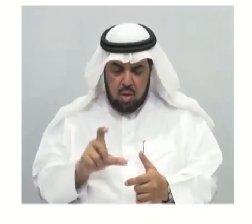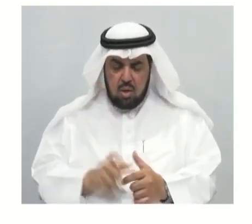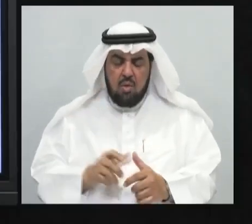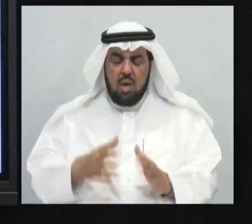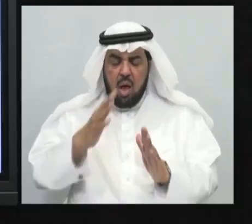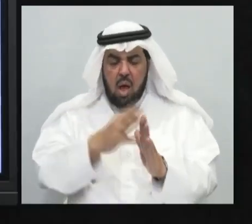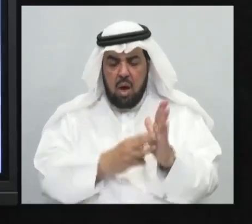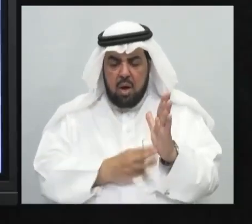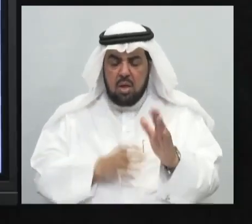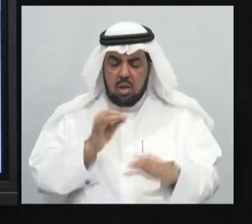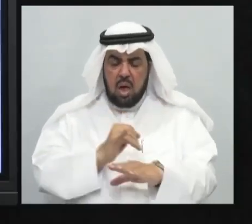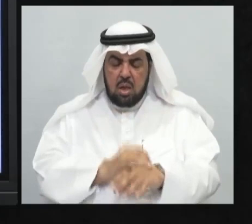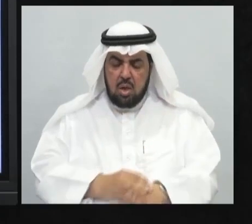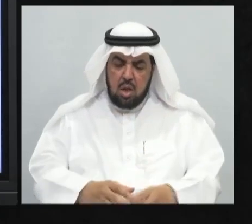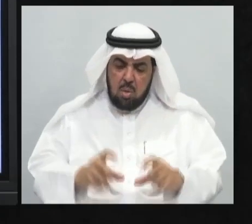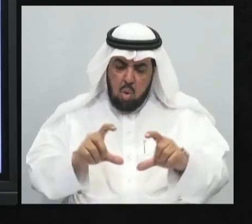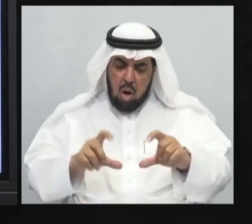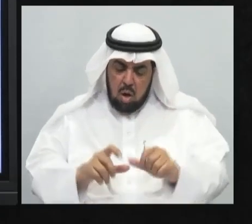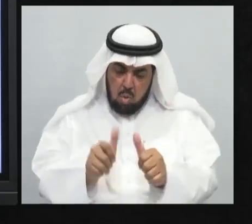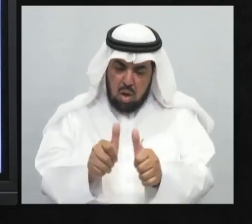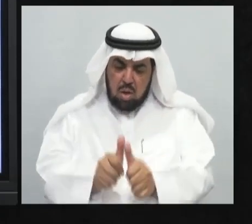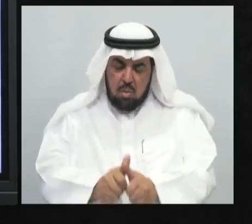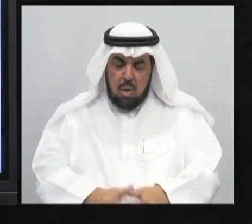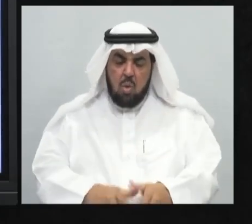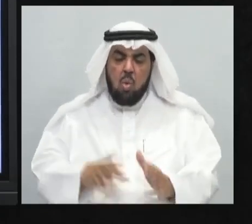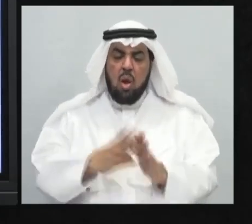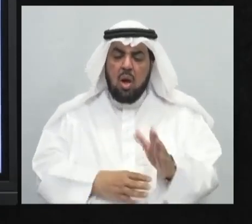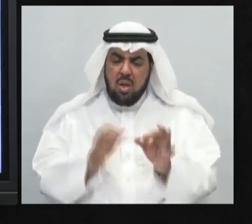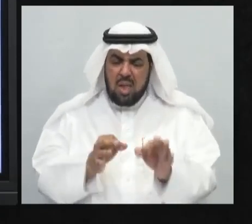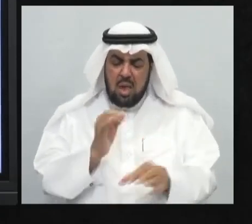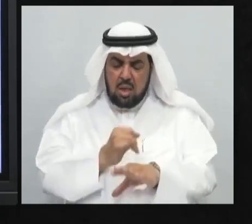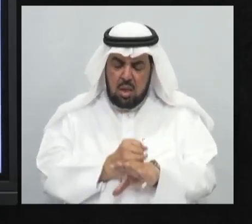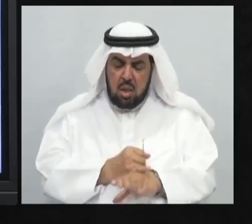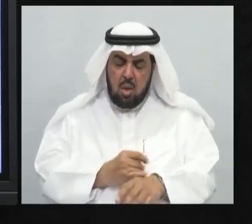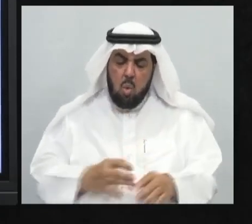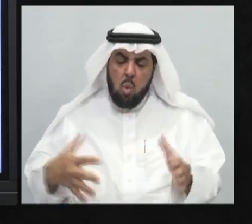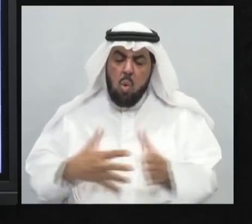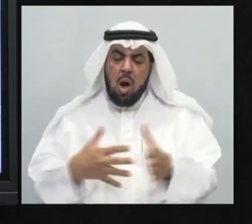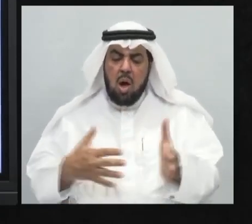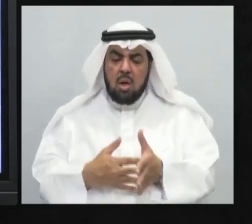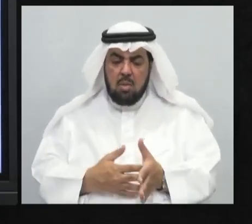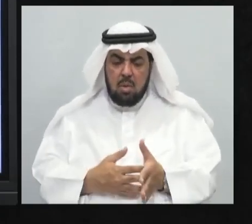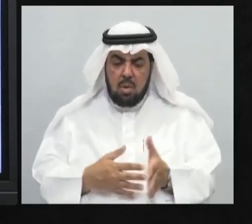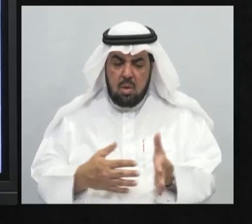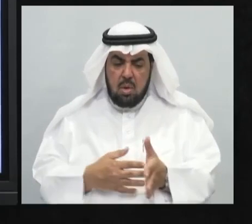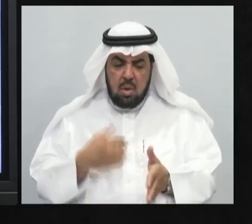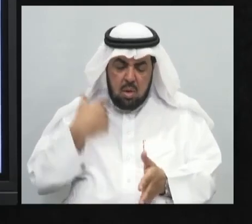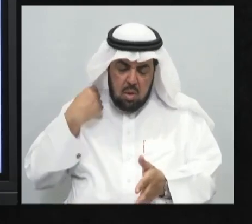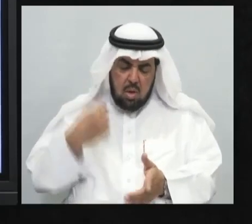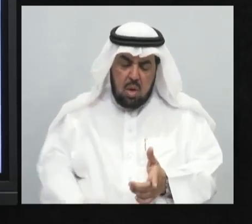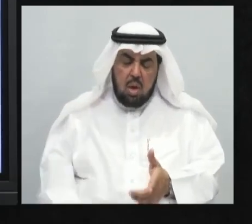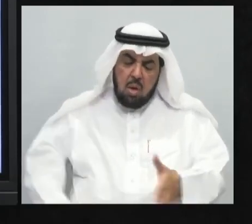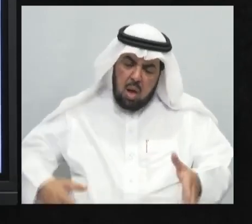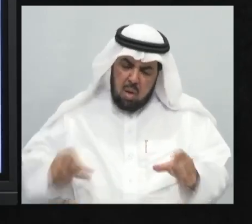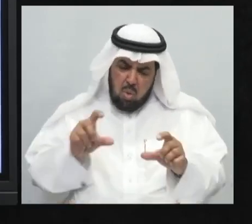النص الاساسي مقدمه ونص اساسي وخادمه وخاتمه بحيث ان